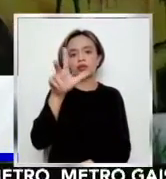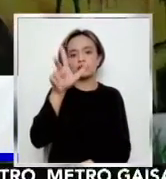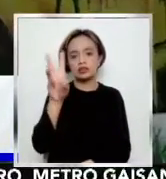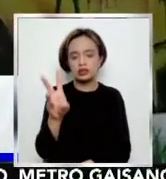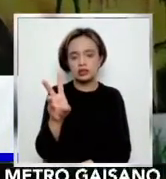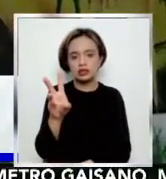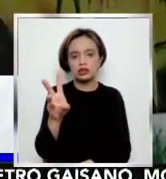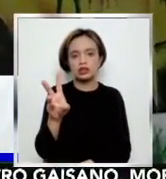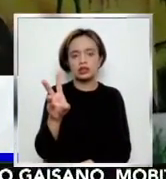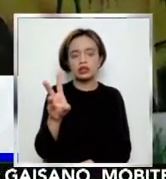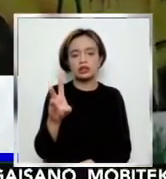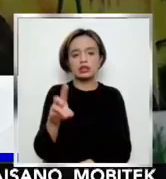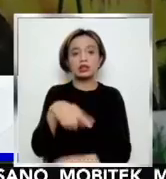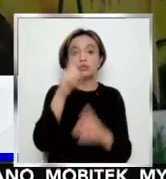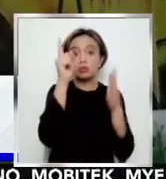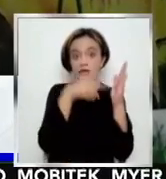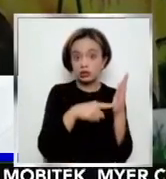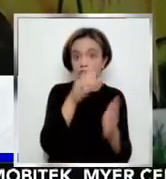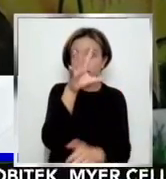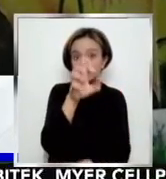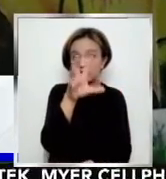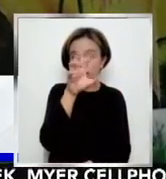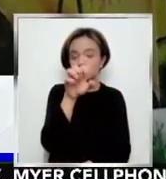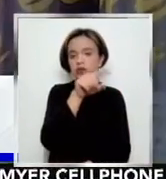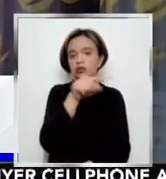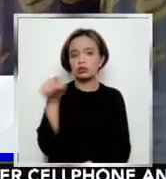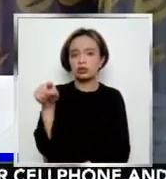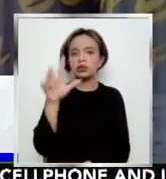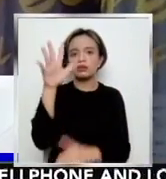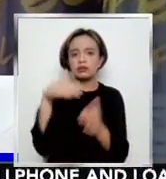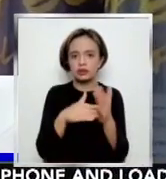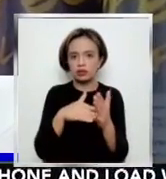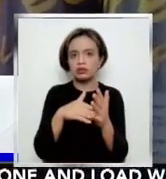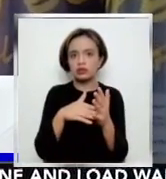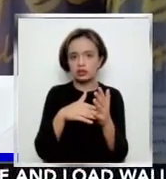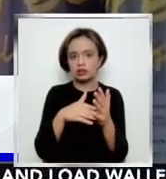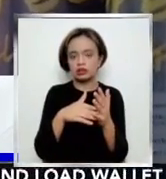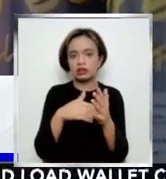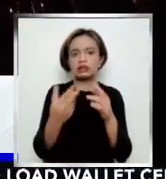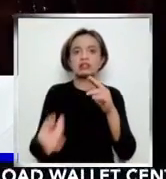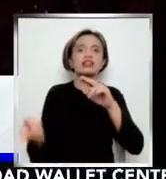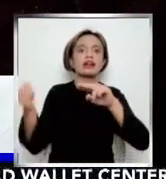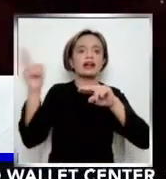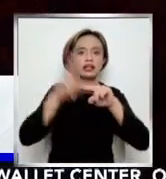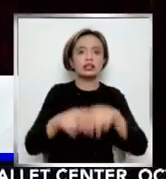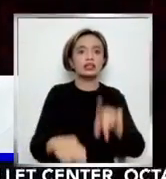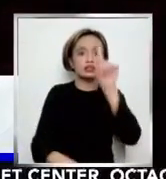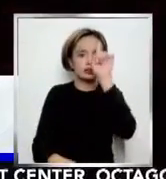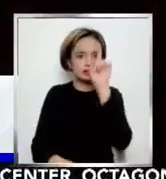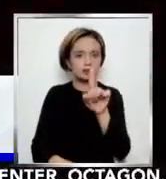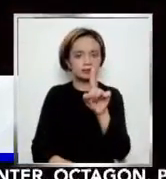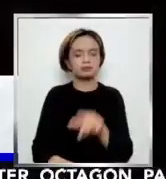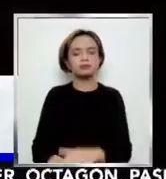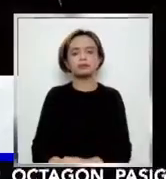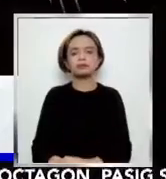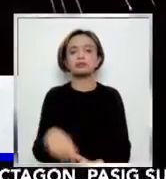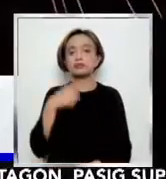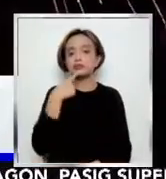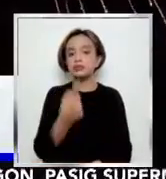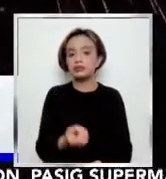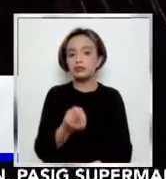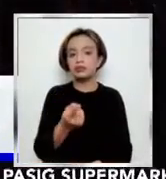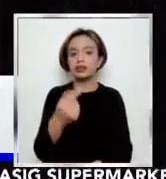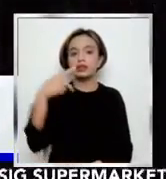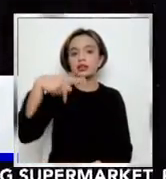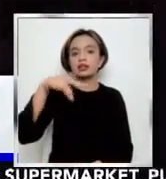mula 1,500 hanggang 5,000 pesos ang itinaas bawat isa. Ayon sa Pyrotechnics